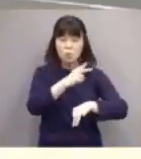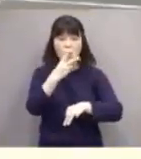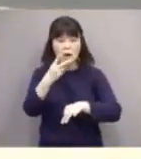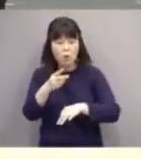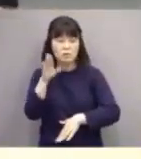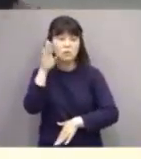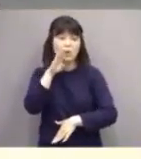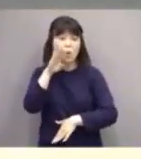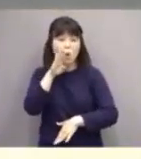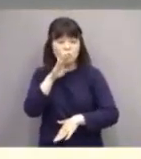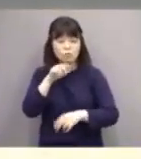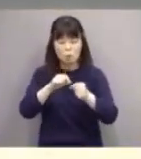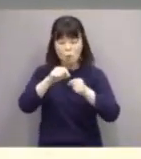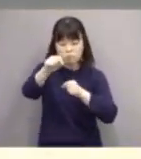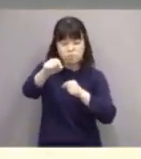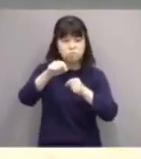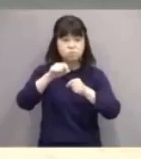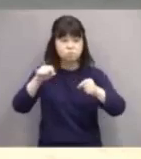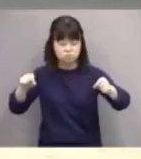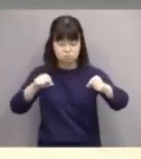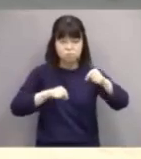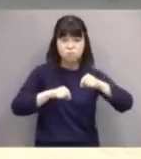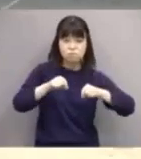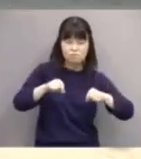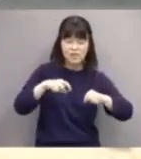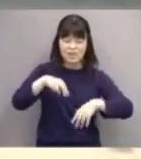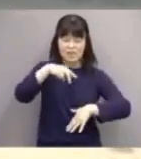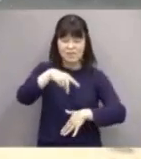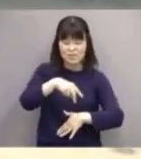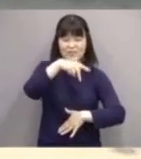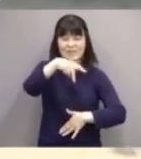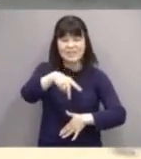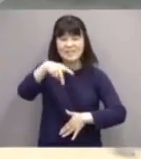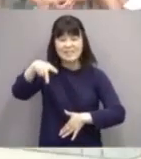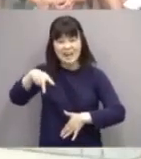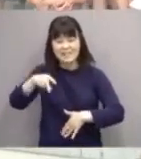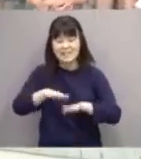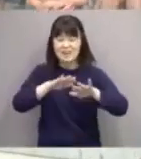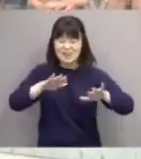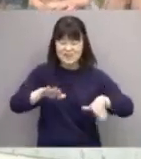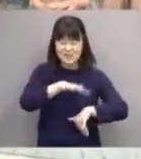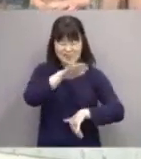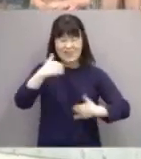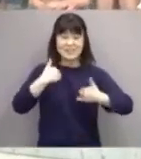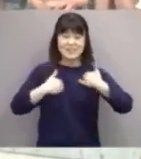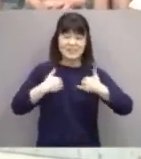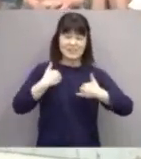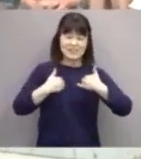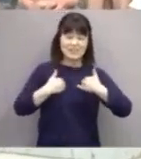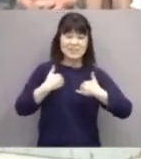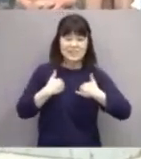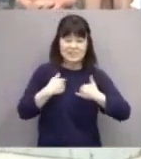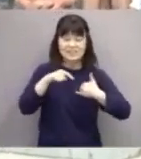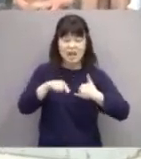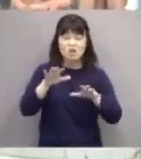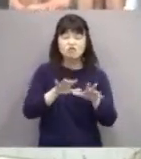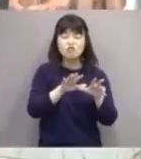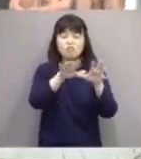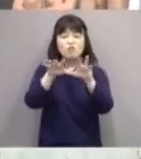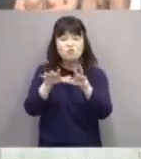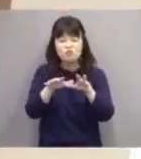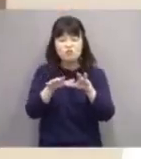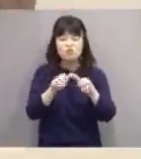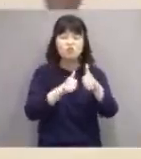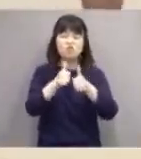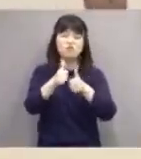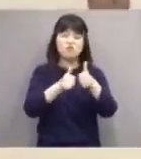てまず部屋の中でやってみたら大盛り上がり で縦横無尽に渡したゴムをあの蜘蛛の巣に見立てて遊